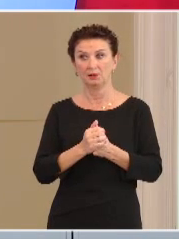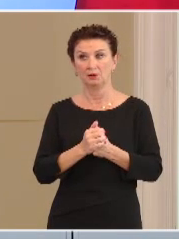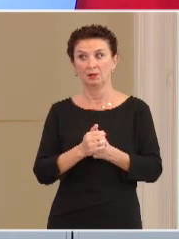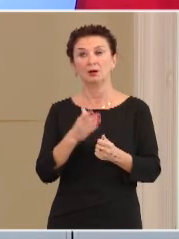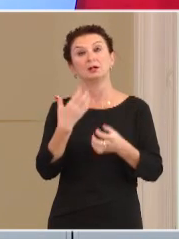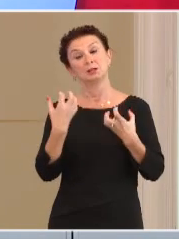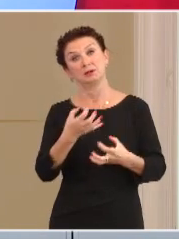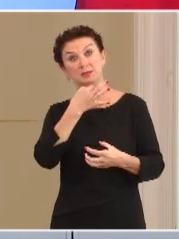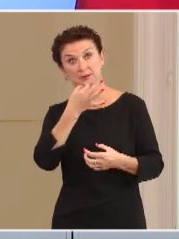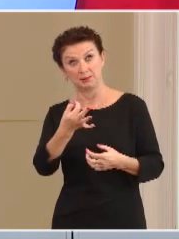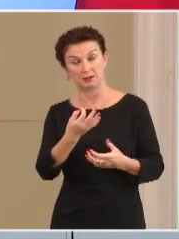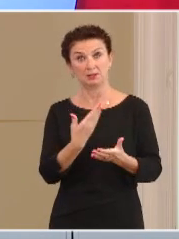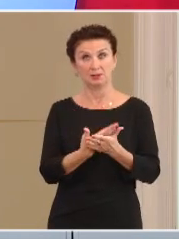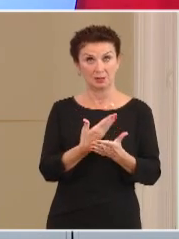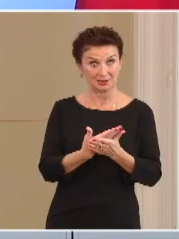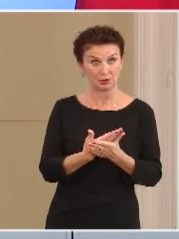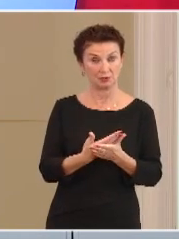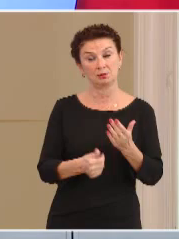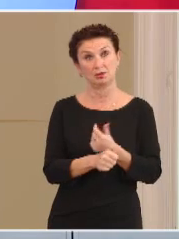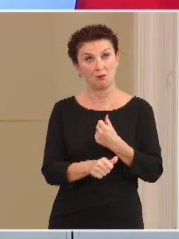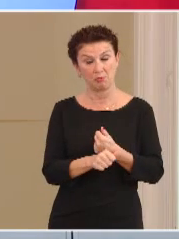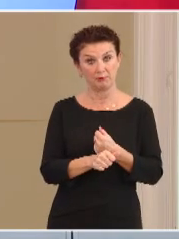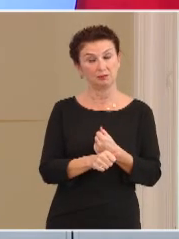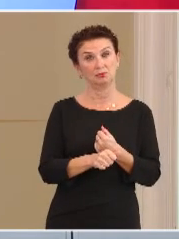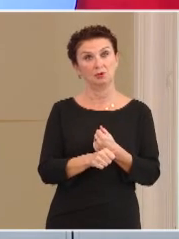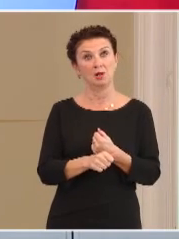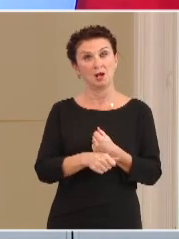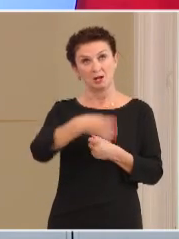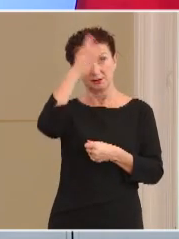muszą. To są koszty tych szkoleń. Dziękuję.